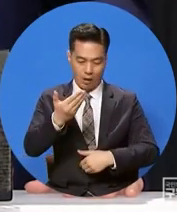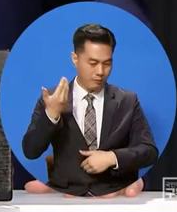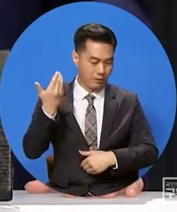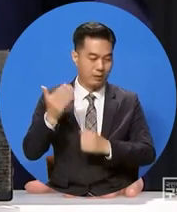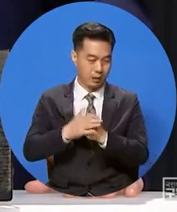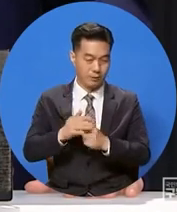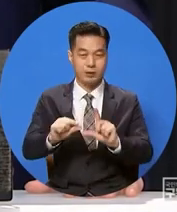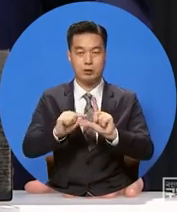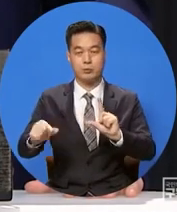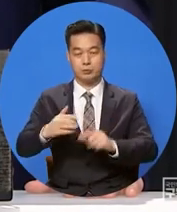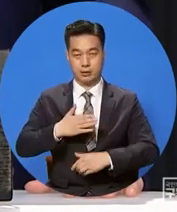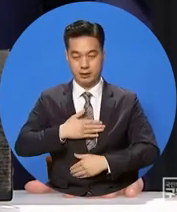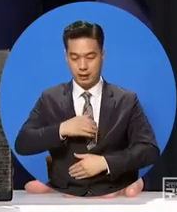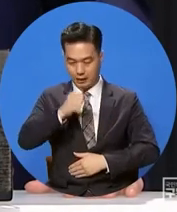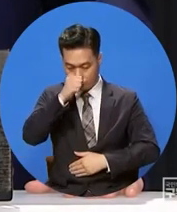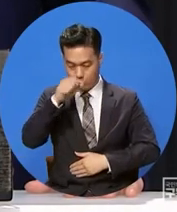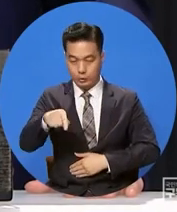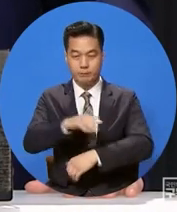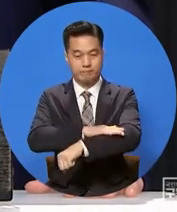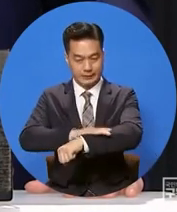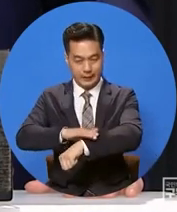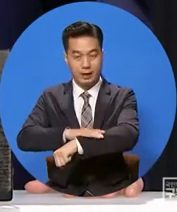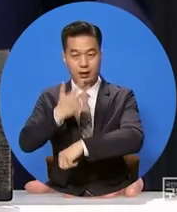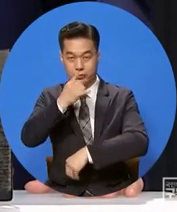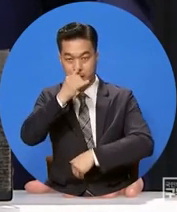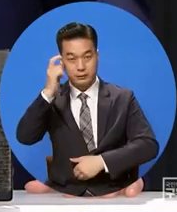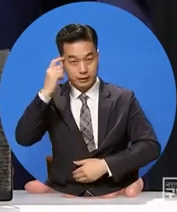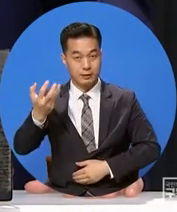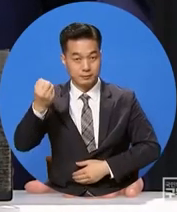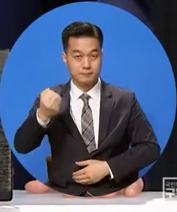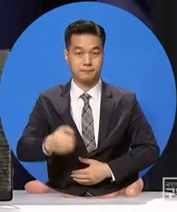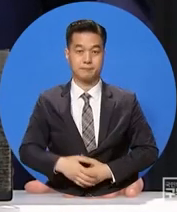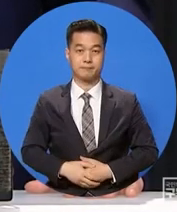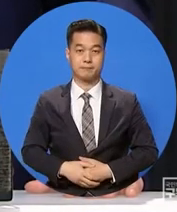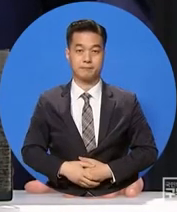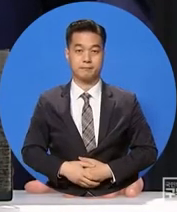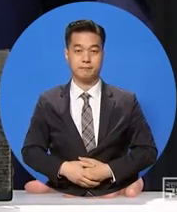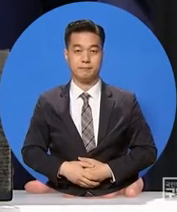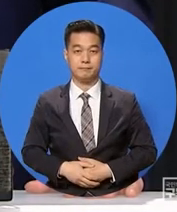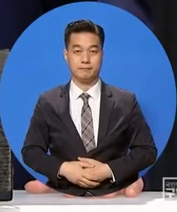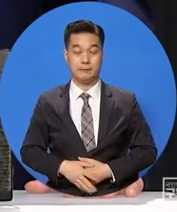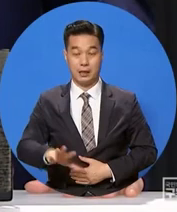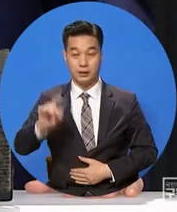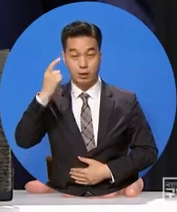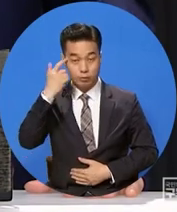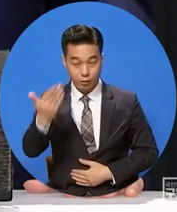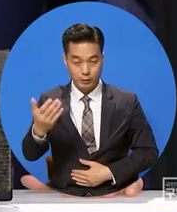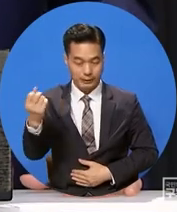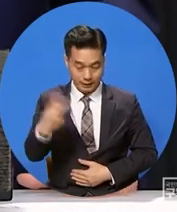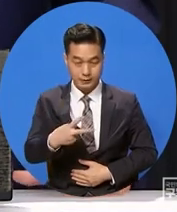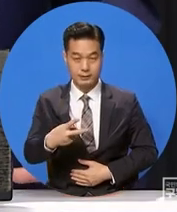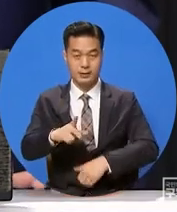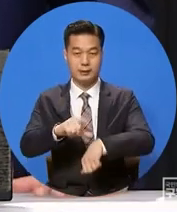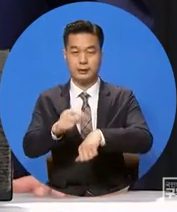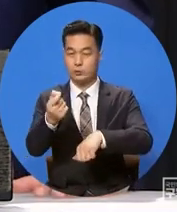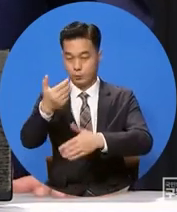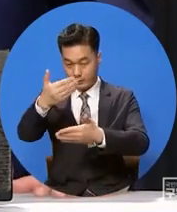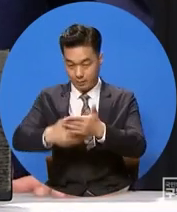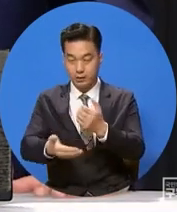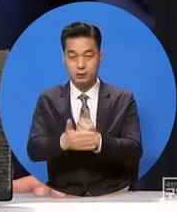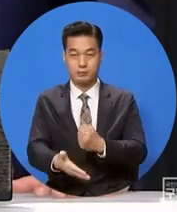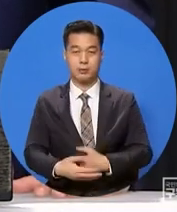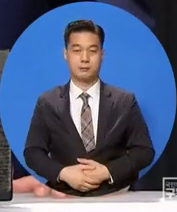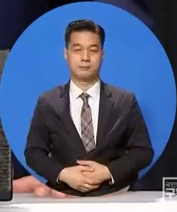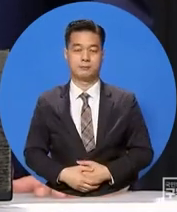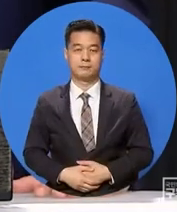부분이 제 장점으로 잘할 수 있다고 생각합니다. 네. 처음 물었던 거 다시 한번 묻겠습니다. 네네. 시간이 좀 남았으니까요.